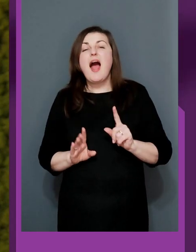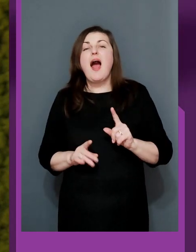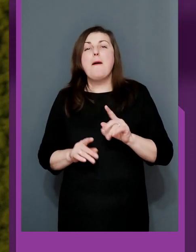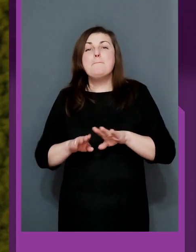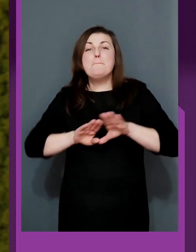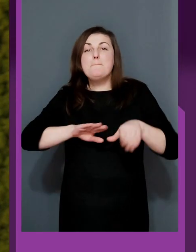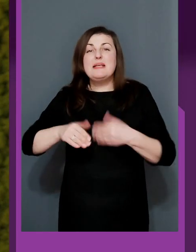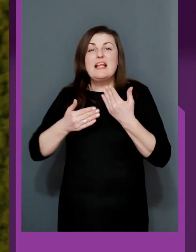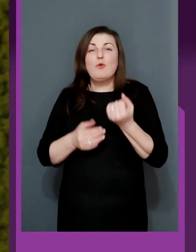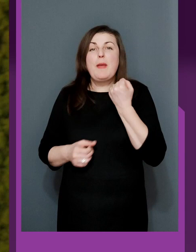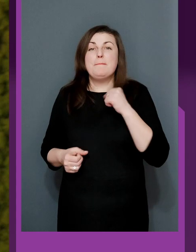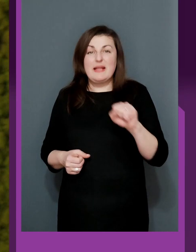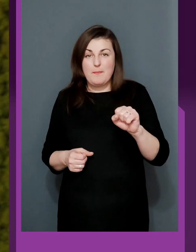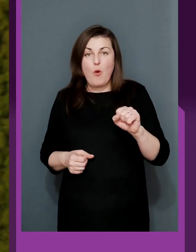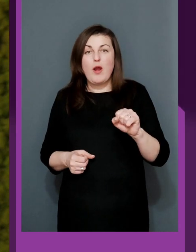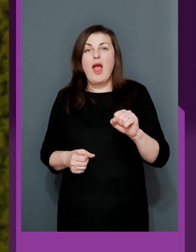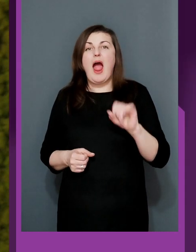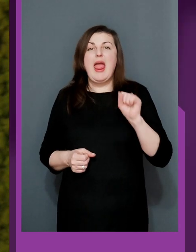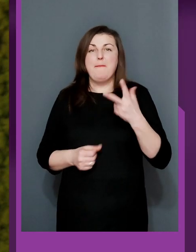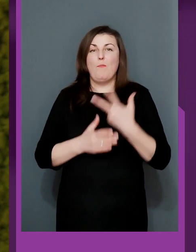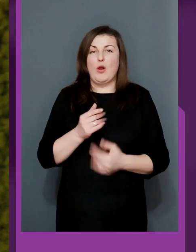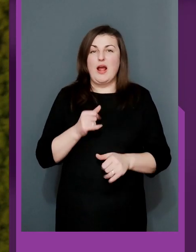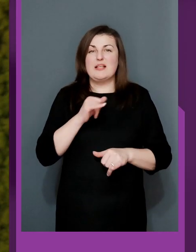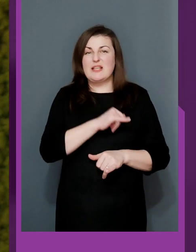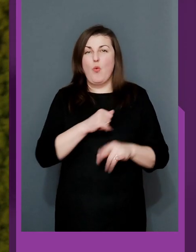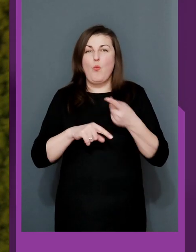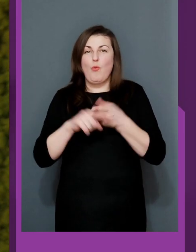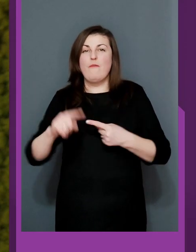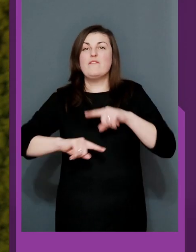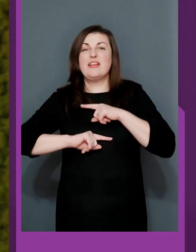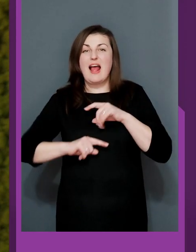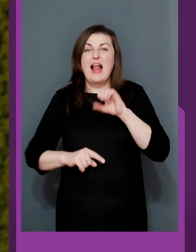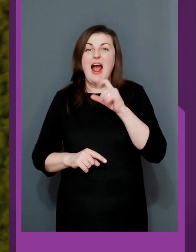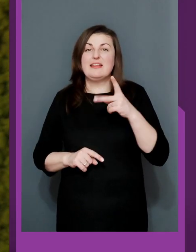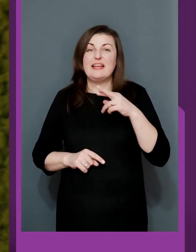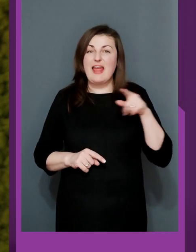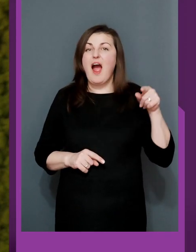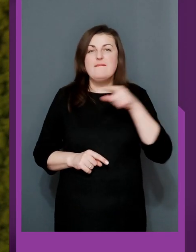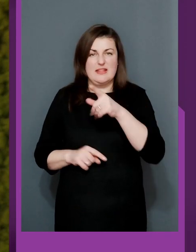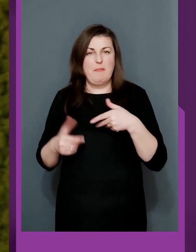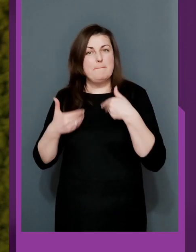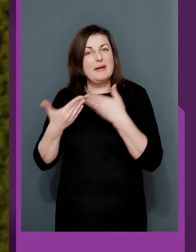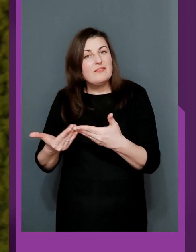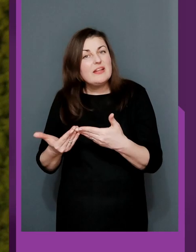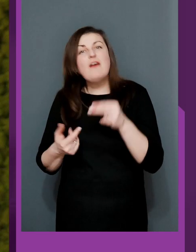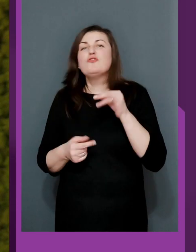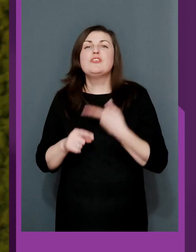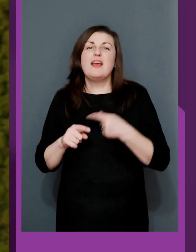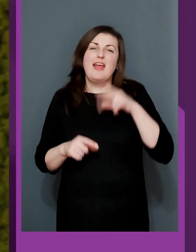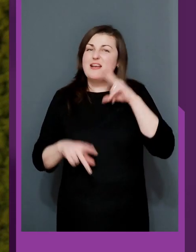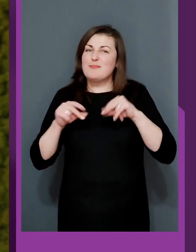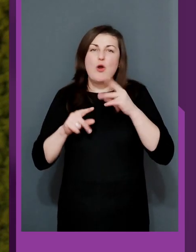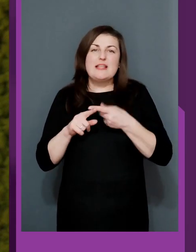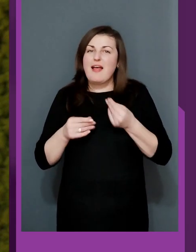після твоєї Перемоги відповідно поразки у півфіналі Андрія він привітав тебе чи це я